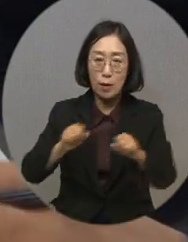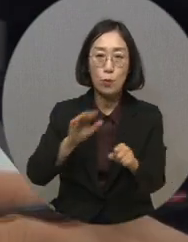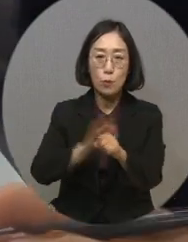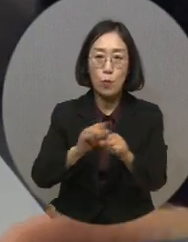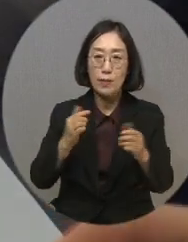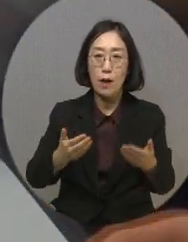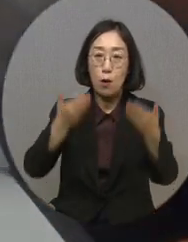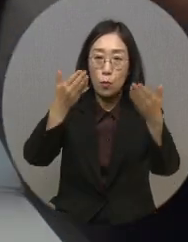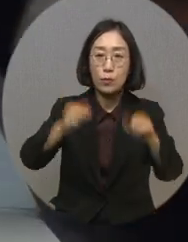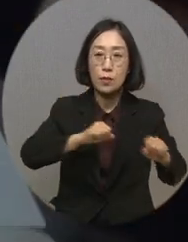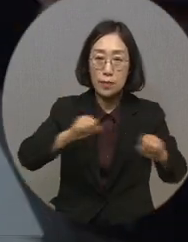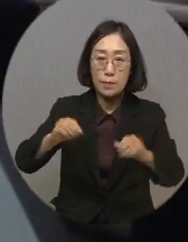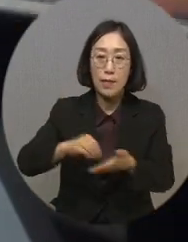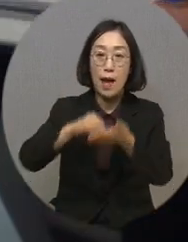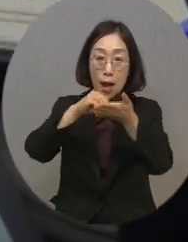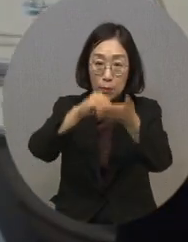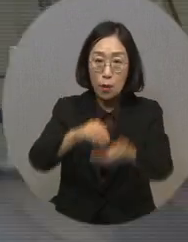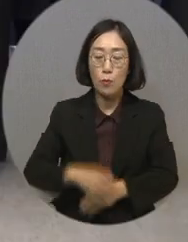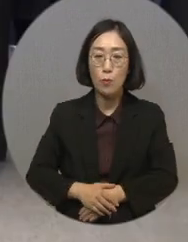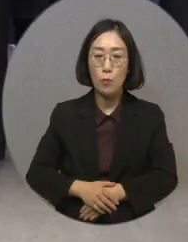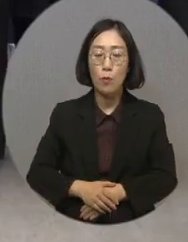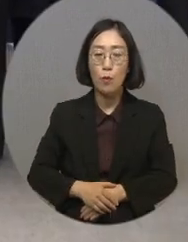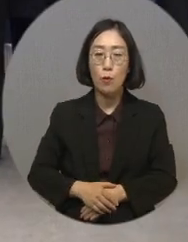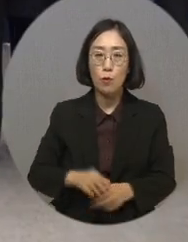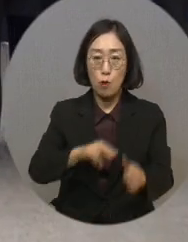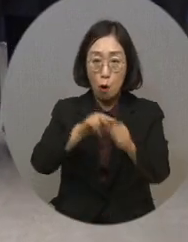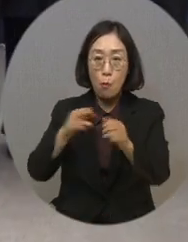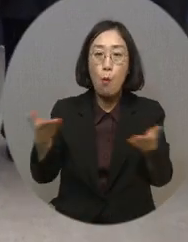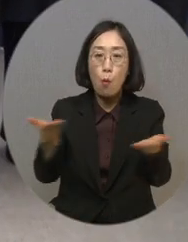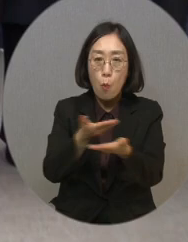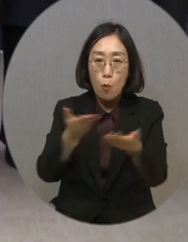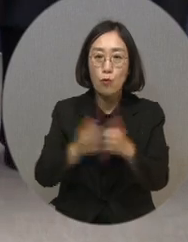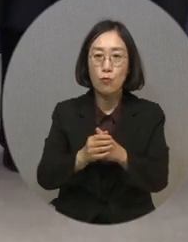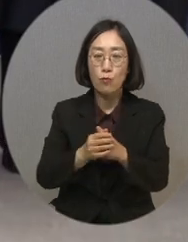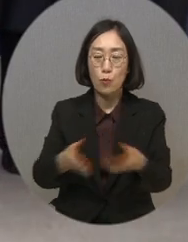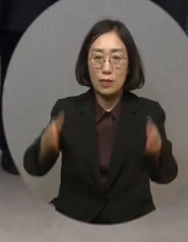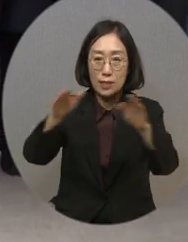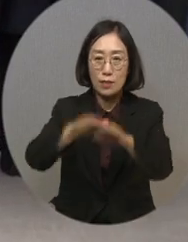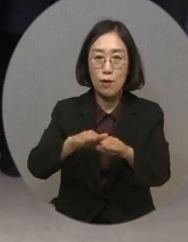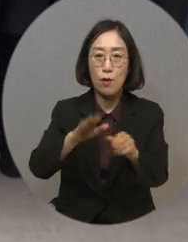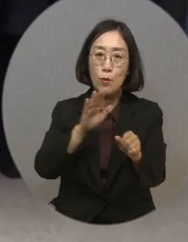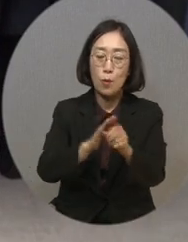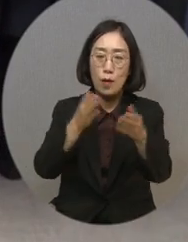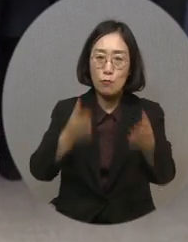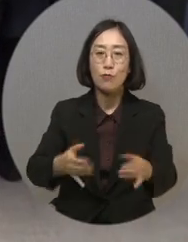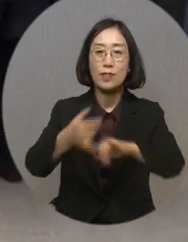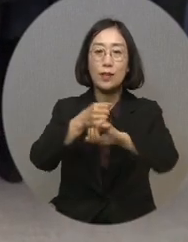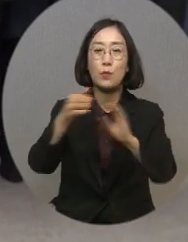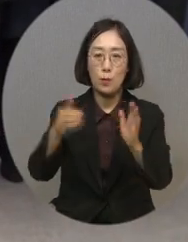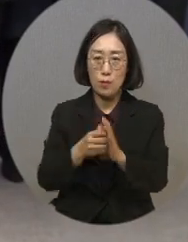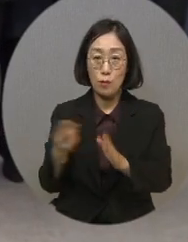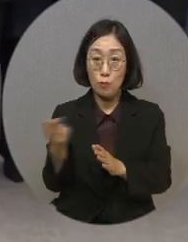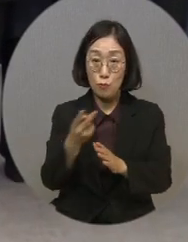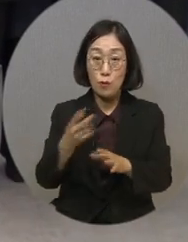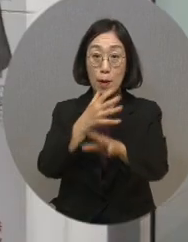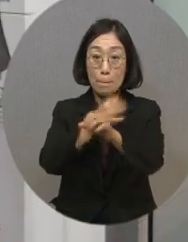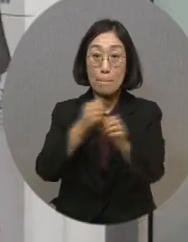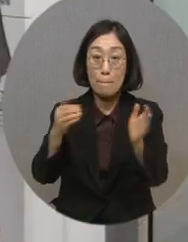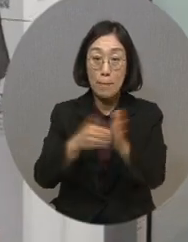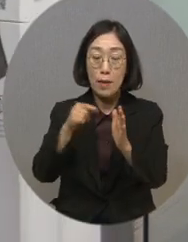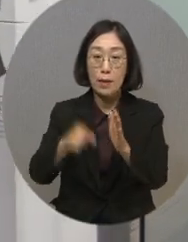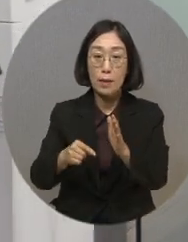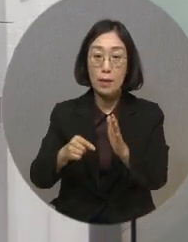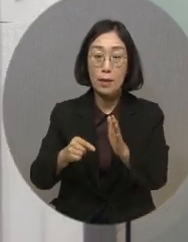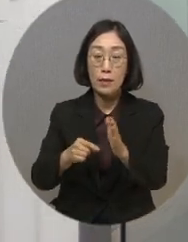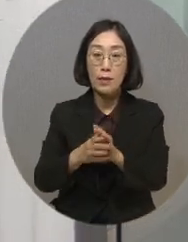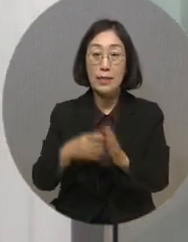자원봉사 참여와 장애인의 체육활동을 위한 정보 공유, 시설 협력을 약속했습니다. 두 기관의 업무 협약은